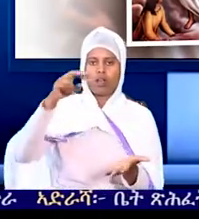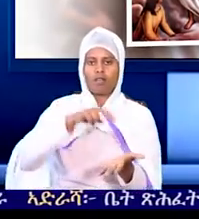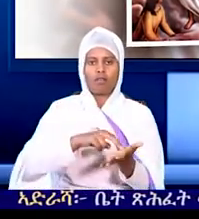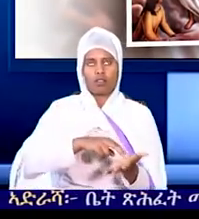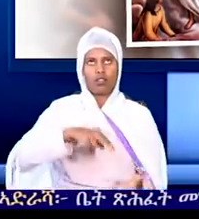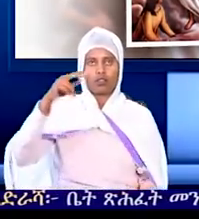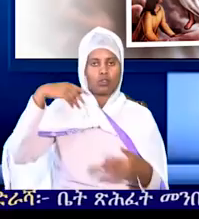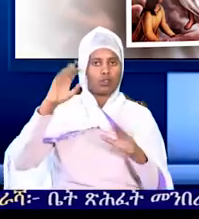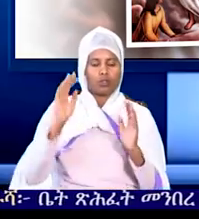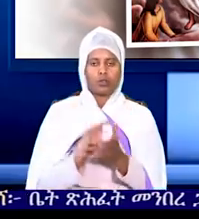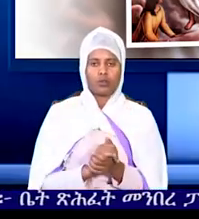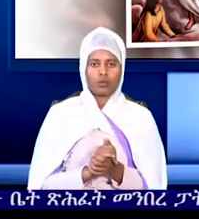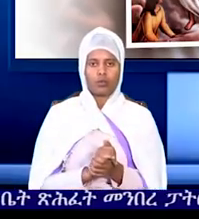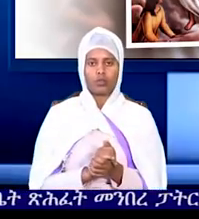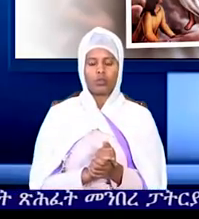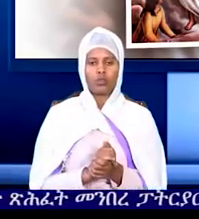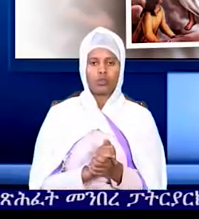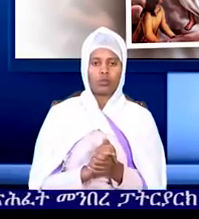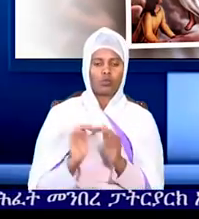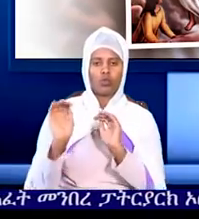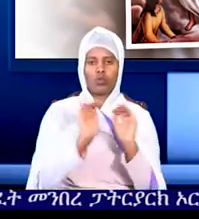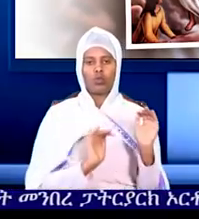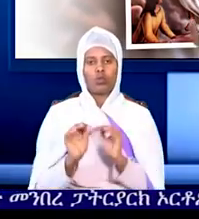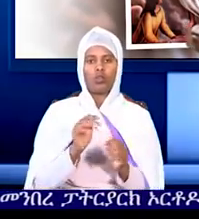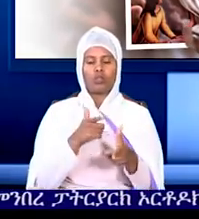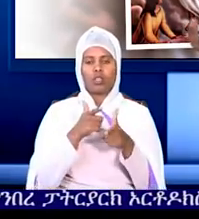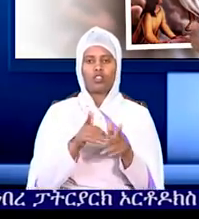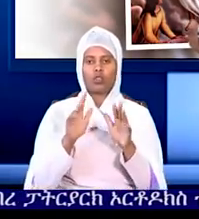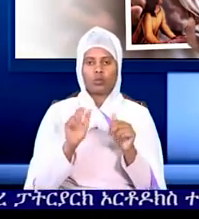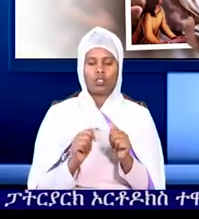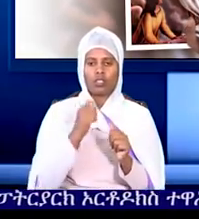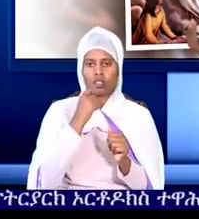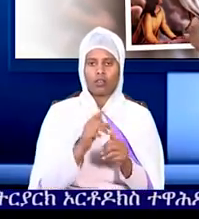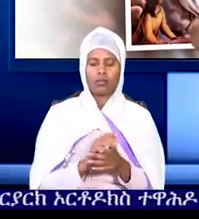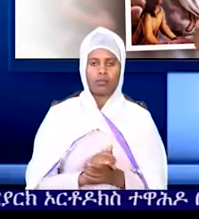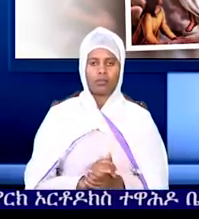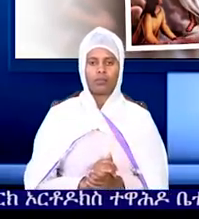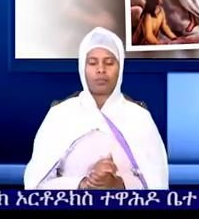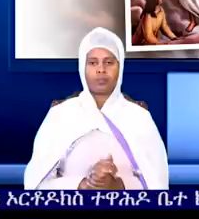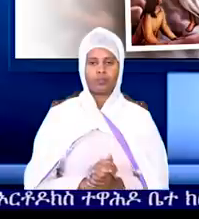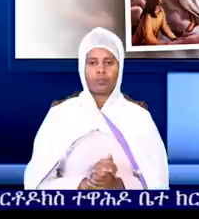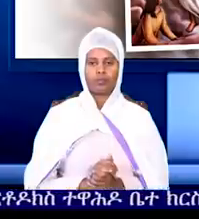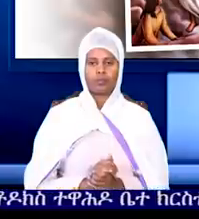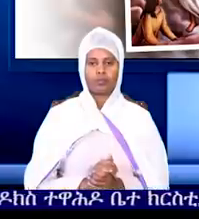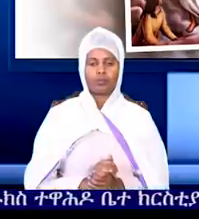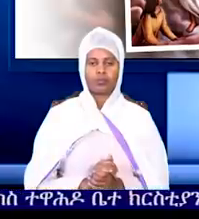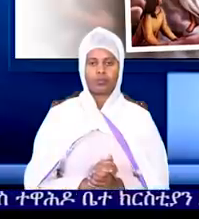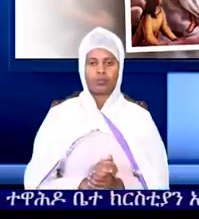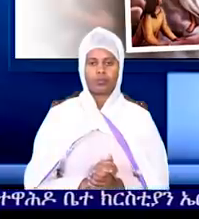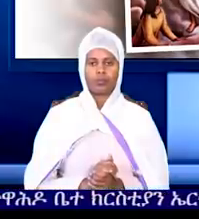ከይበለ ብድድ ክብልካ ኣለ እቶም ዝዕቅቡ ዝነበሩ ኸዳ ወኮኑ ከመ